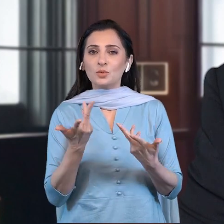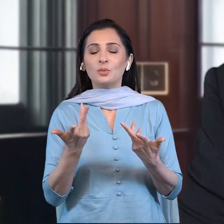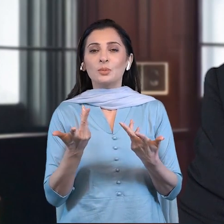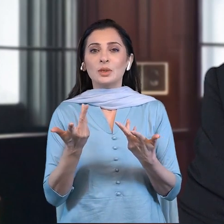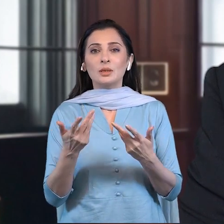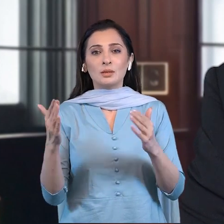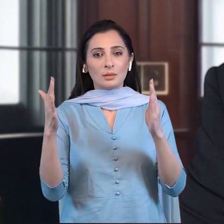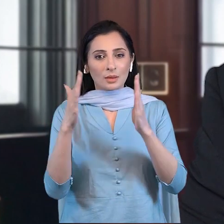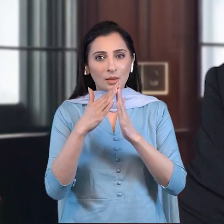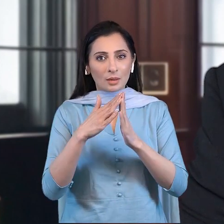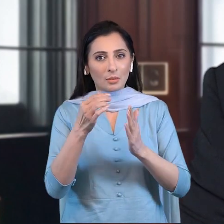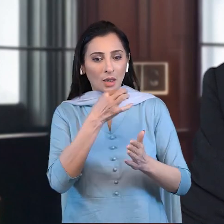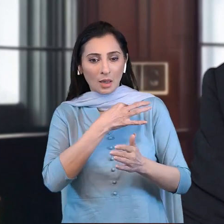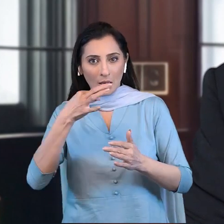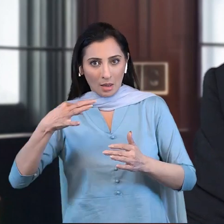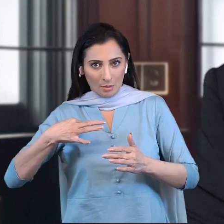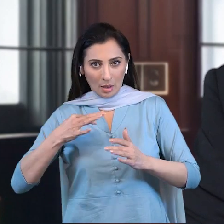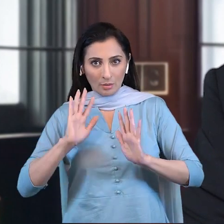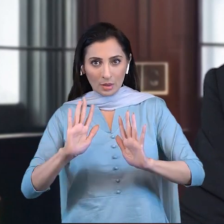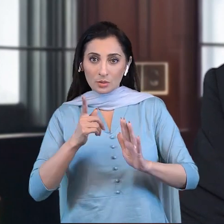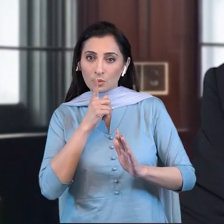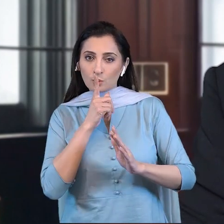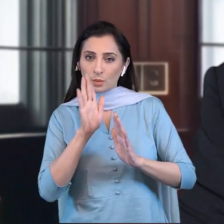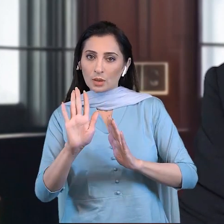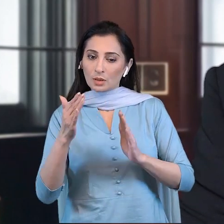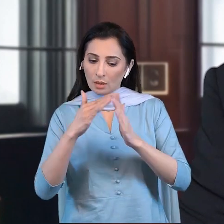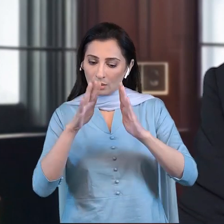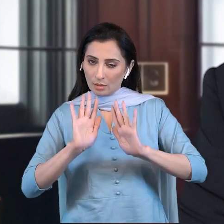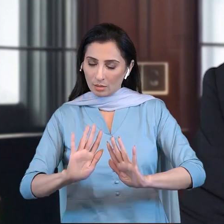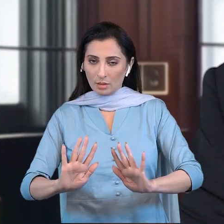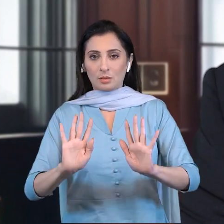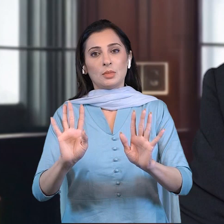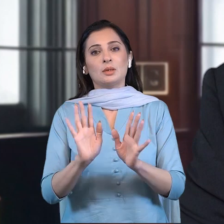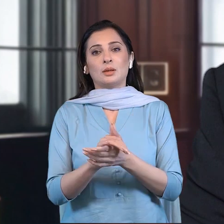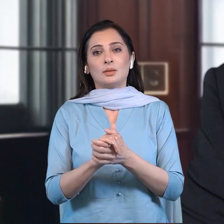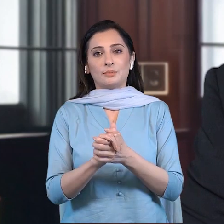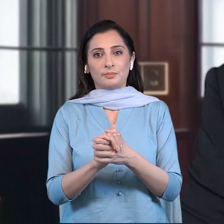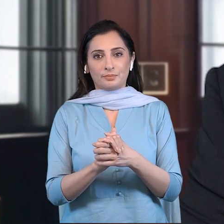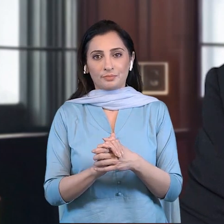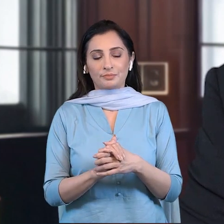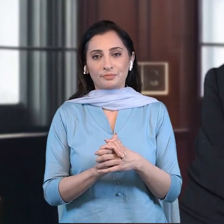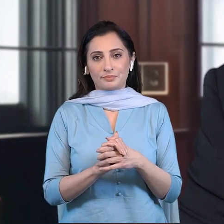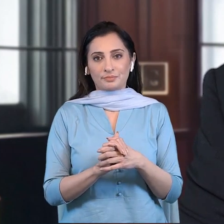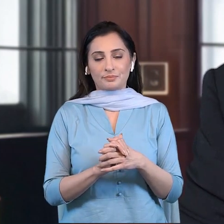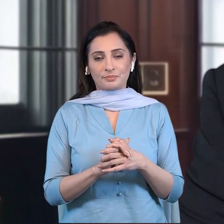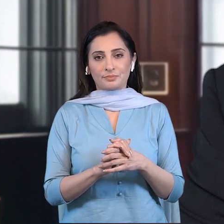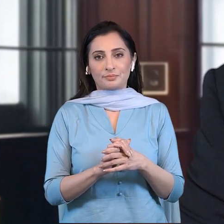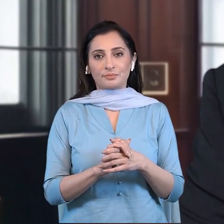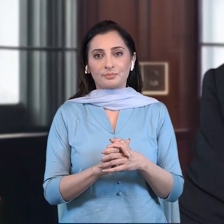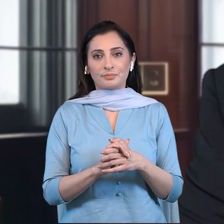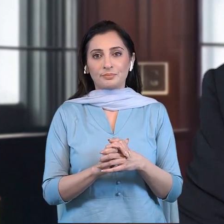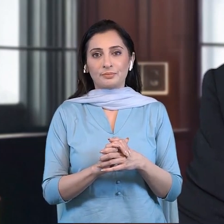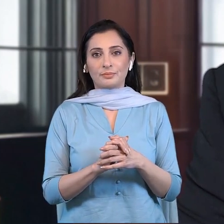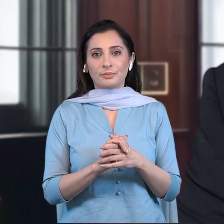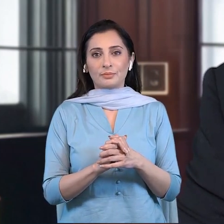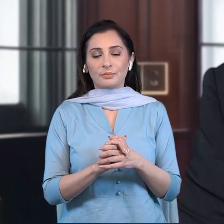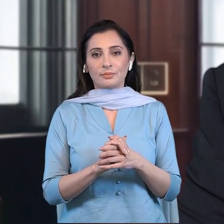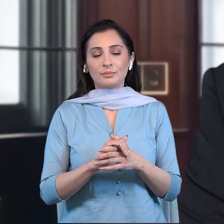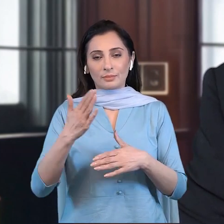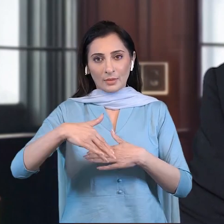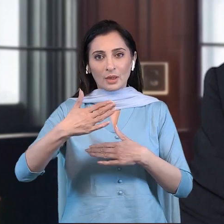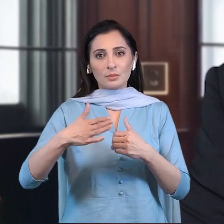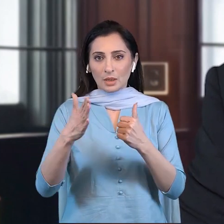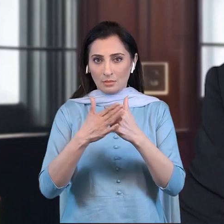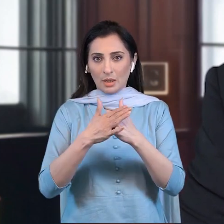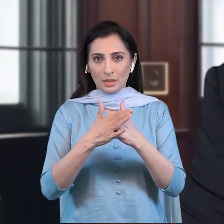گھر تک ہی اس کو کیا جائے پریزرو۔ اب یہ میرج کی فارمیشن کا مقصد ہے کہ اس